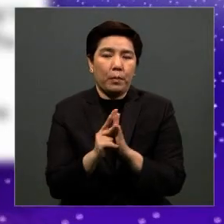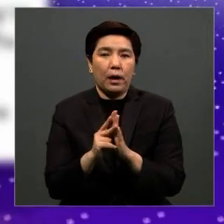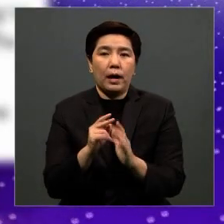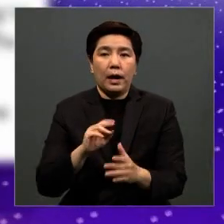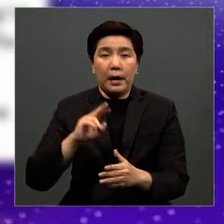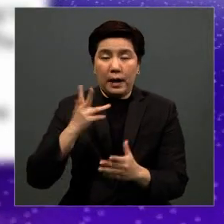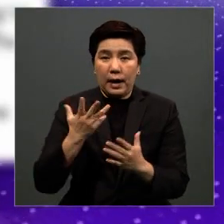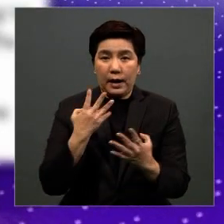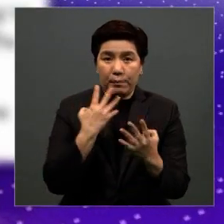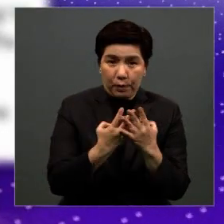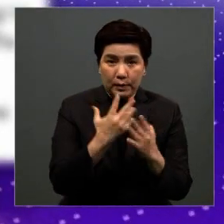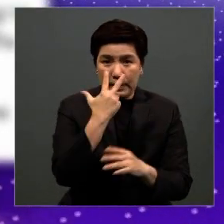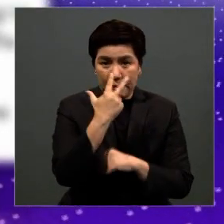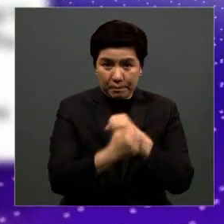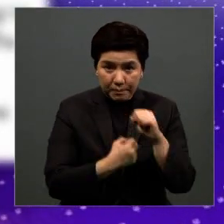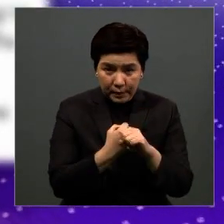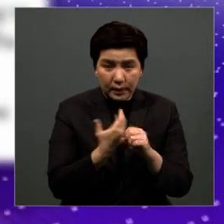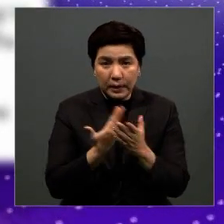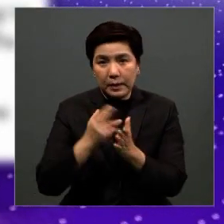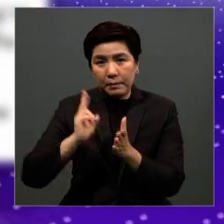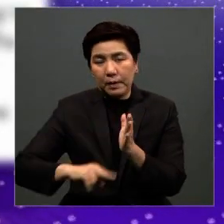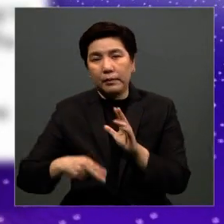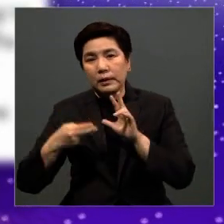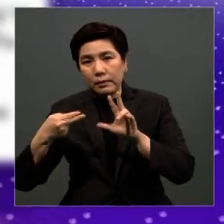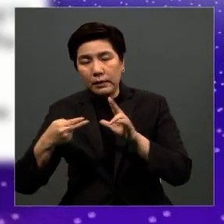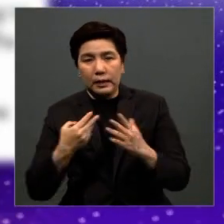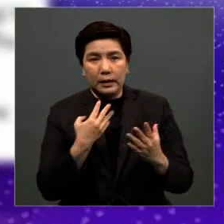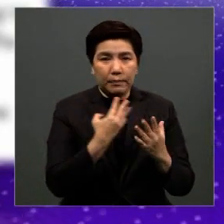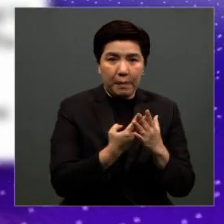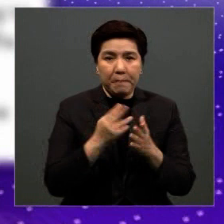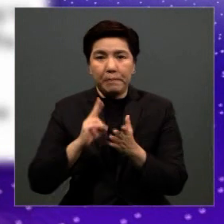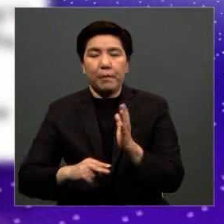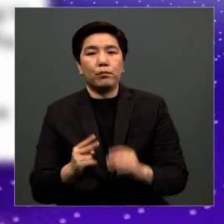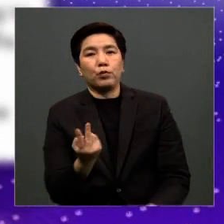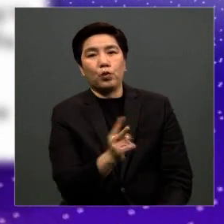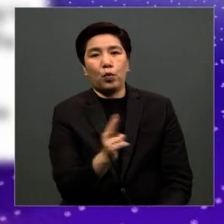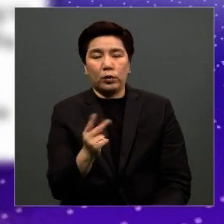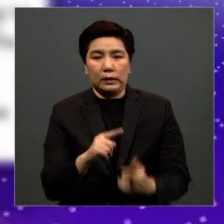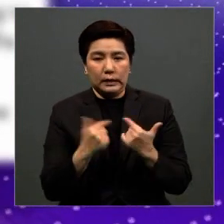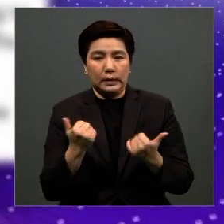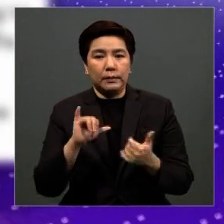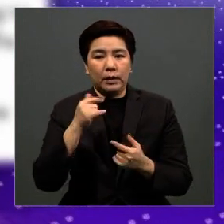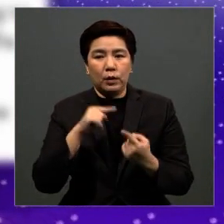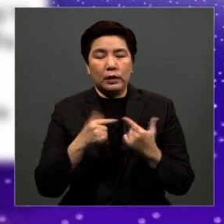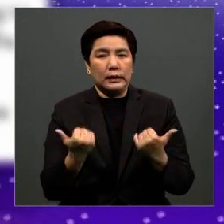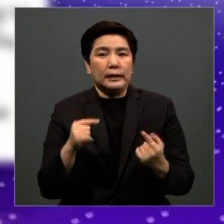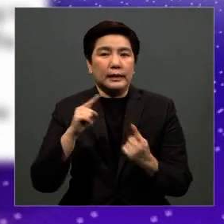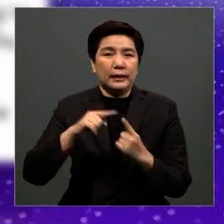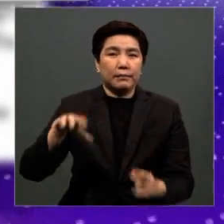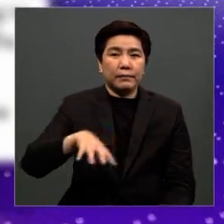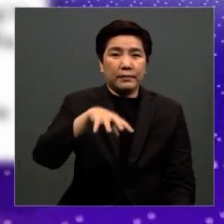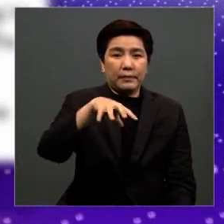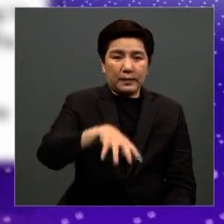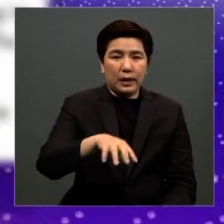โทษจำคุกไม่เกิน 3ปีหรือปรับไม่เกิน 30,000 ,000บาทหรือทั้งจำทั้งปรับด้วยครับอีกทั้งนะครับสถานที่ที่ให้